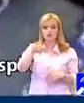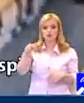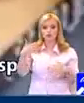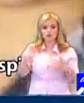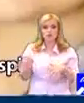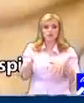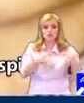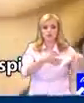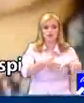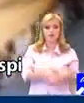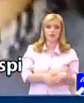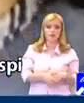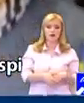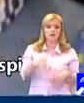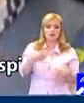evacuați.